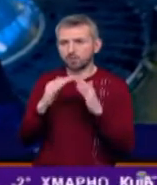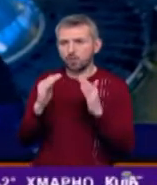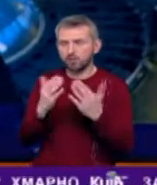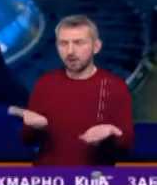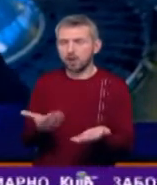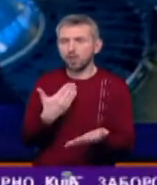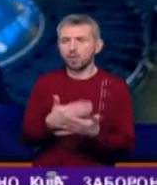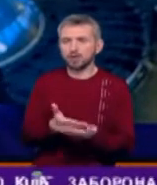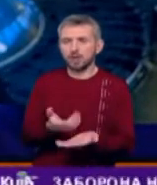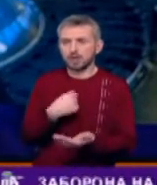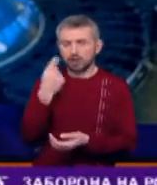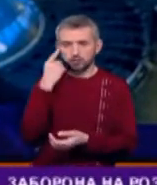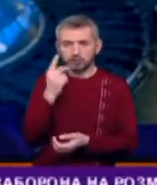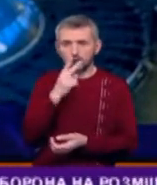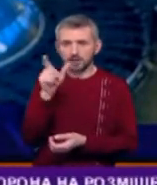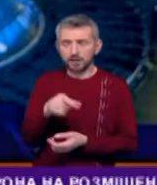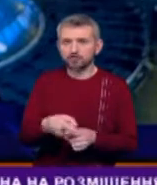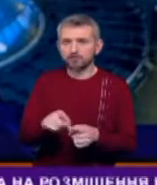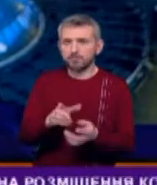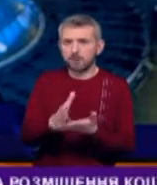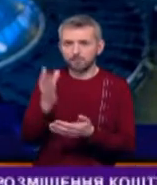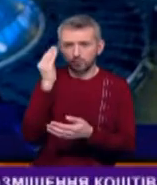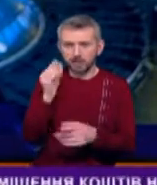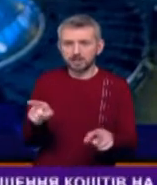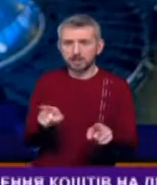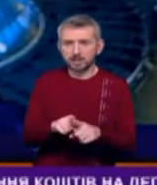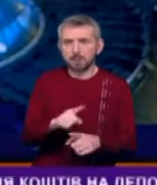От мається, я так думаю, що глядач це мав на увазі. От такі